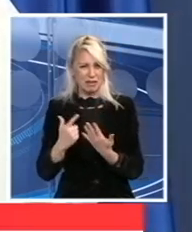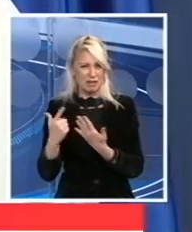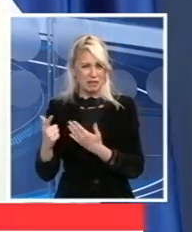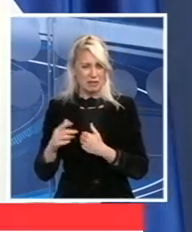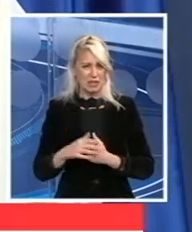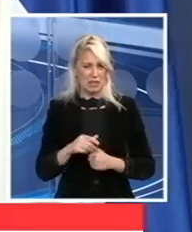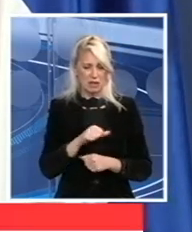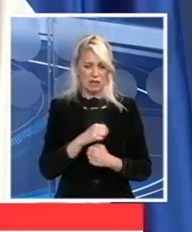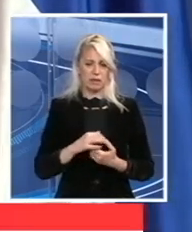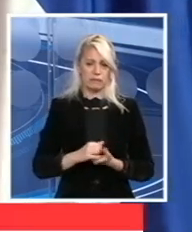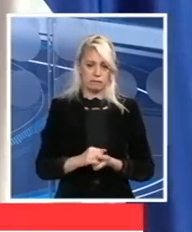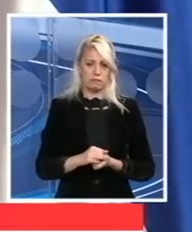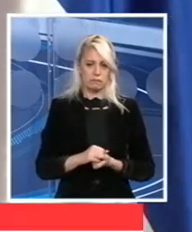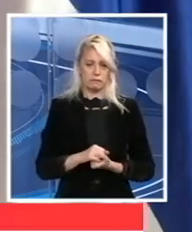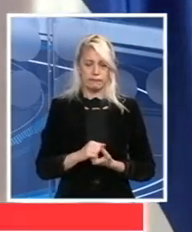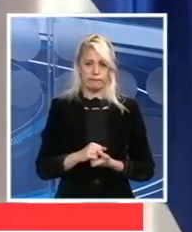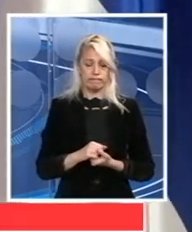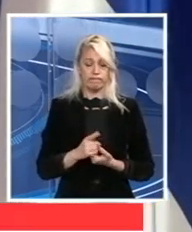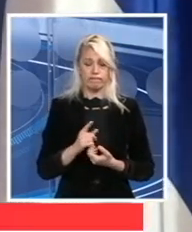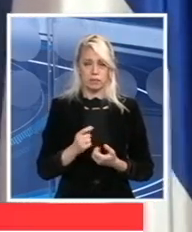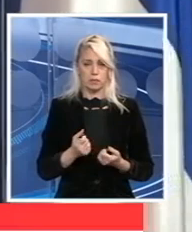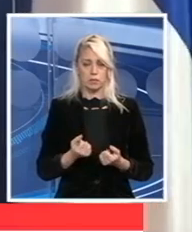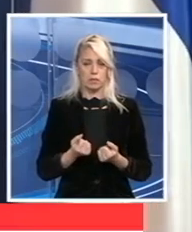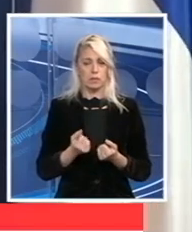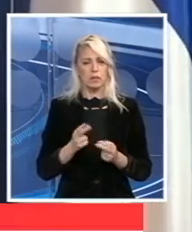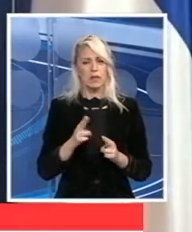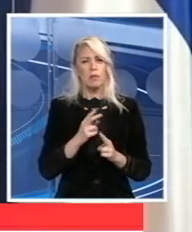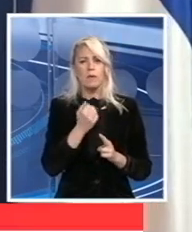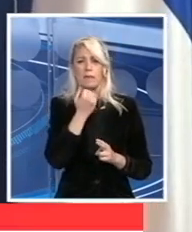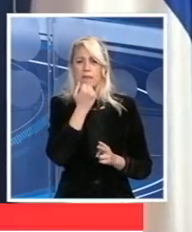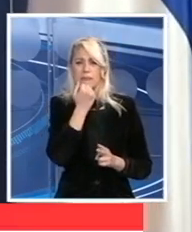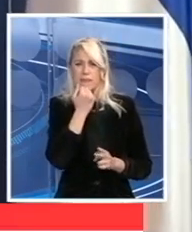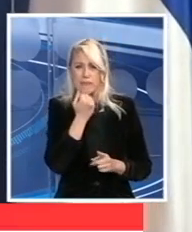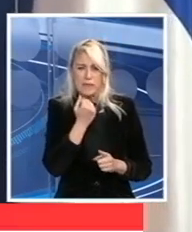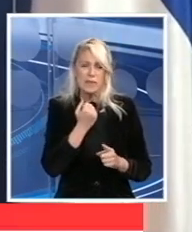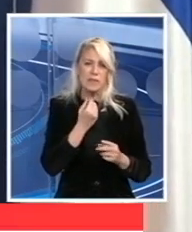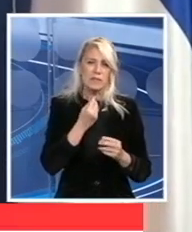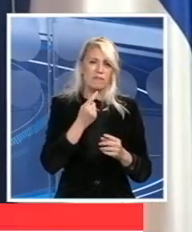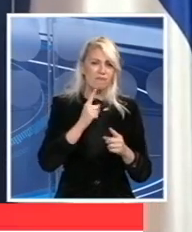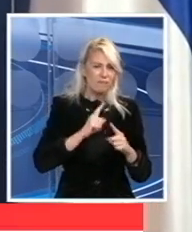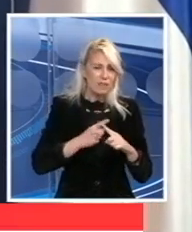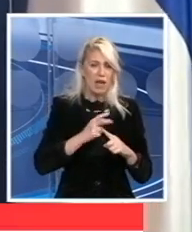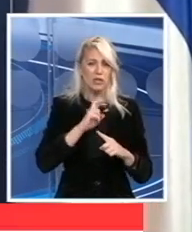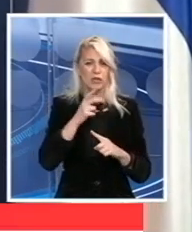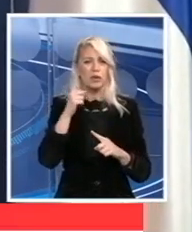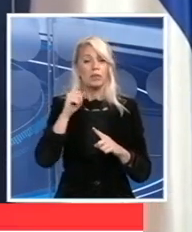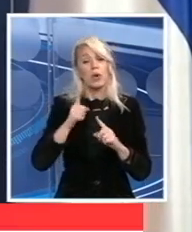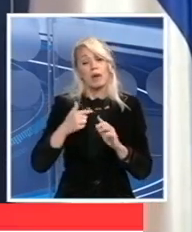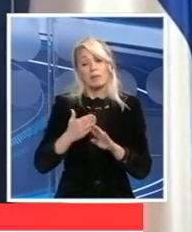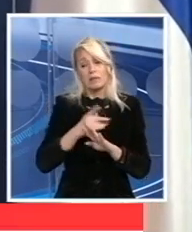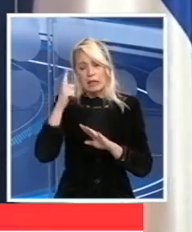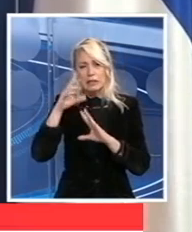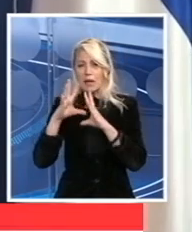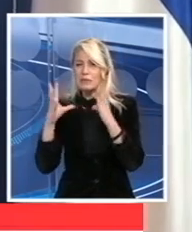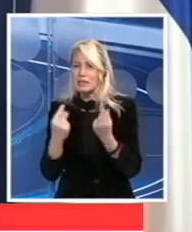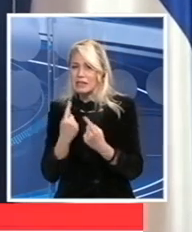odgovorim tačno, morao bi kompletno da znam čitav događaj i konkretno zašto je prvobitno